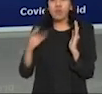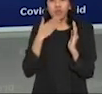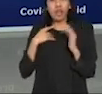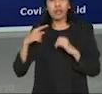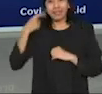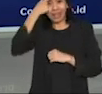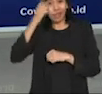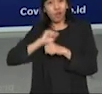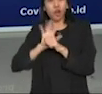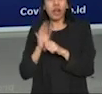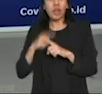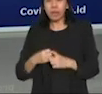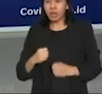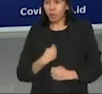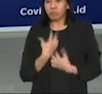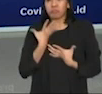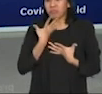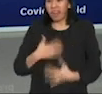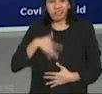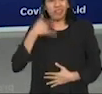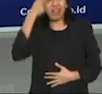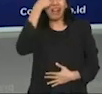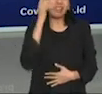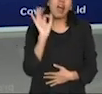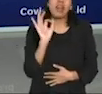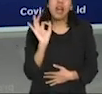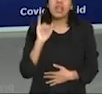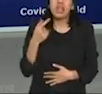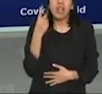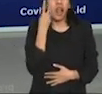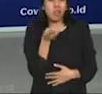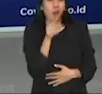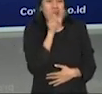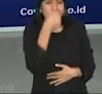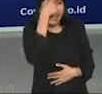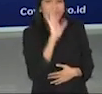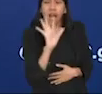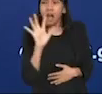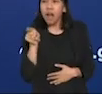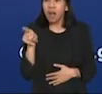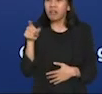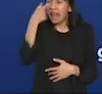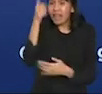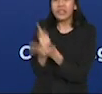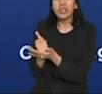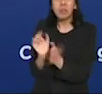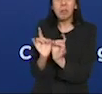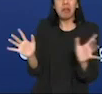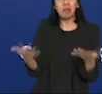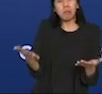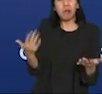sehingga kita tidak bisa membedakan mana yang membawa virus mana yang tidak Oleh karena itu